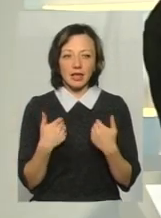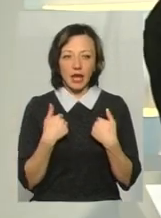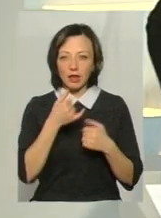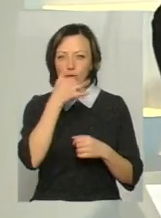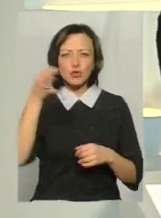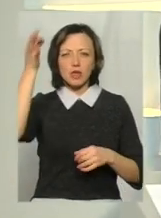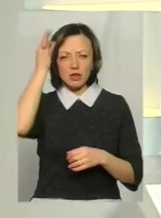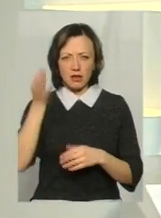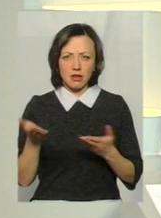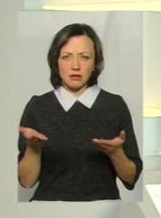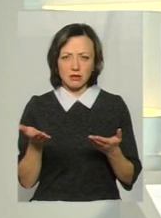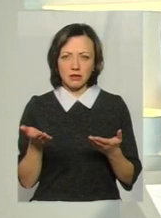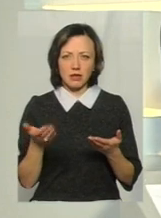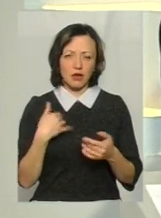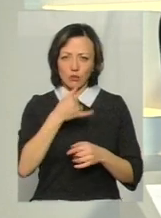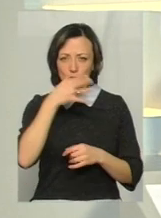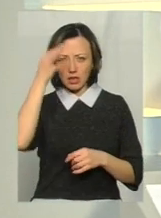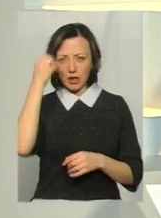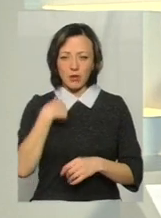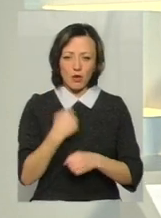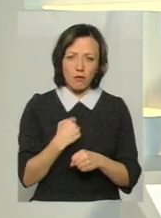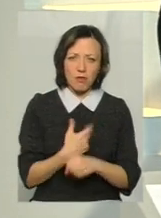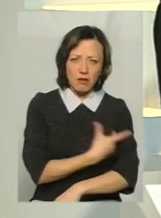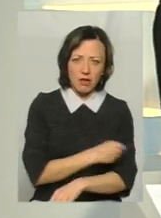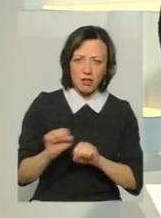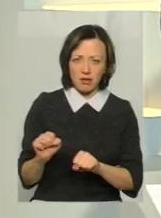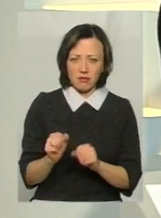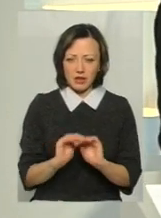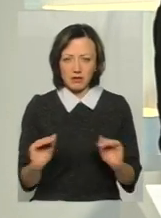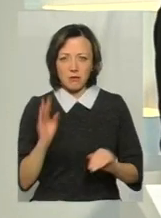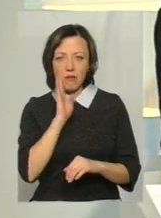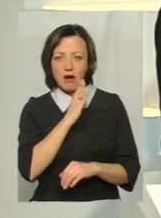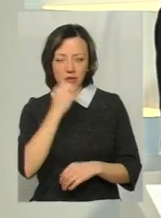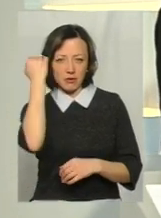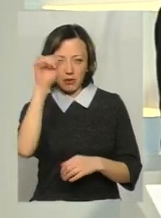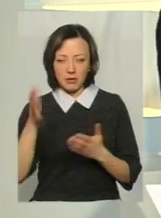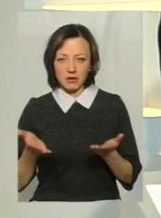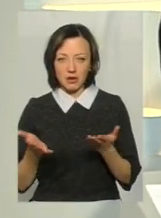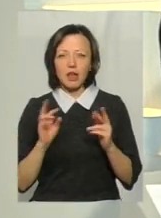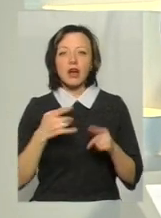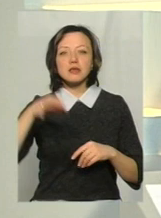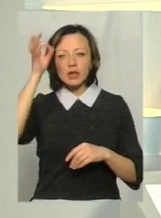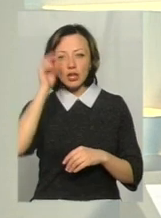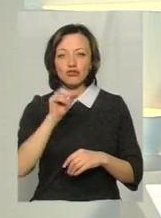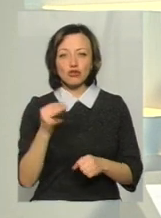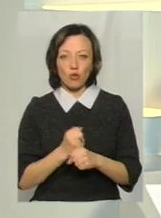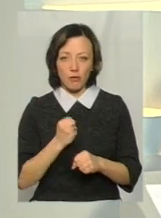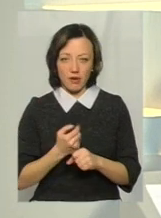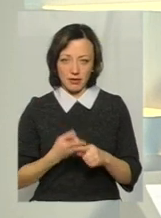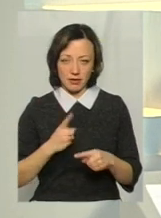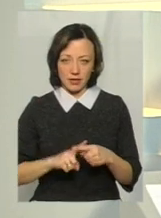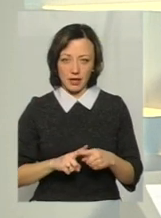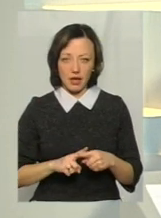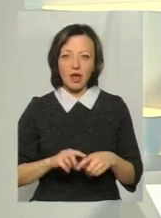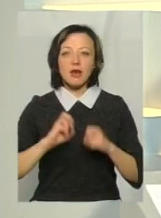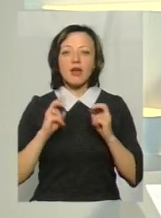можу згадати, ну я так умовно на собі кажу, я не можу згадати, мені робили в дитинстві, не робили, і мама моя там не пам'ятає. Як мені згадати, чи мені робили це, і